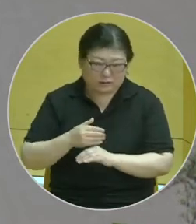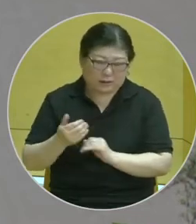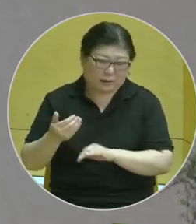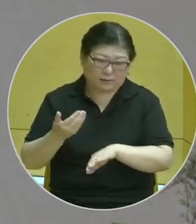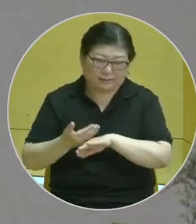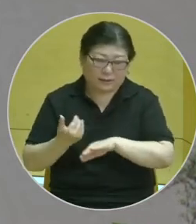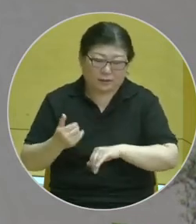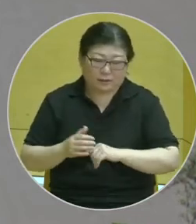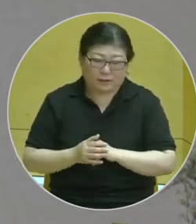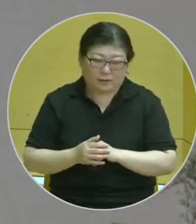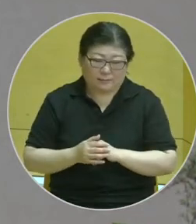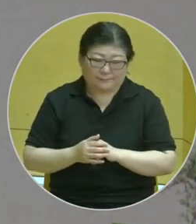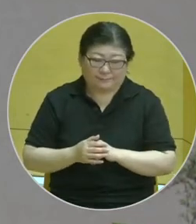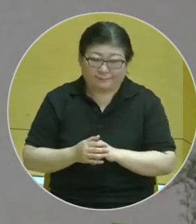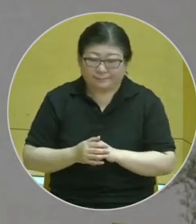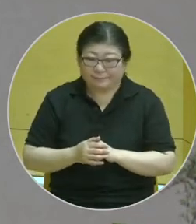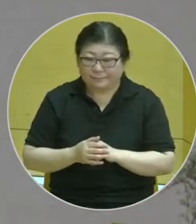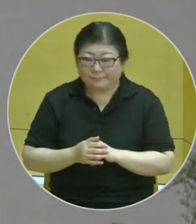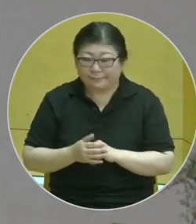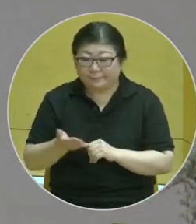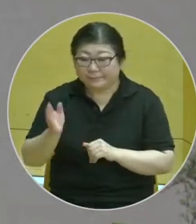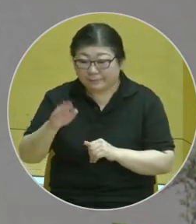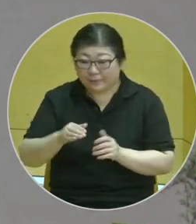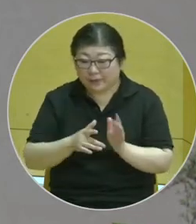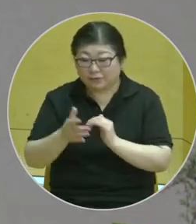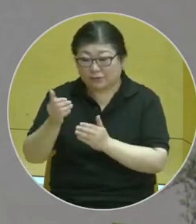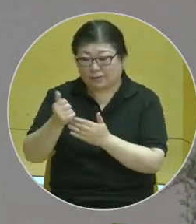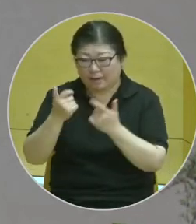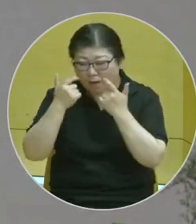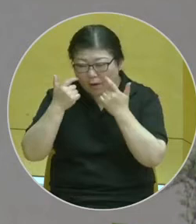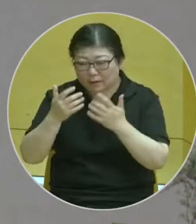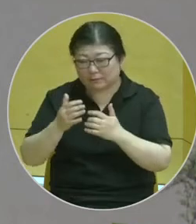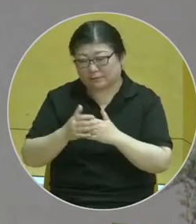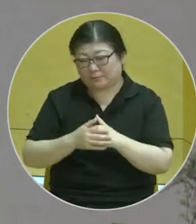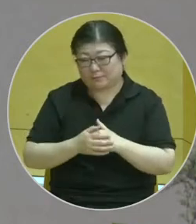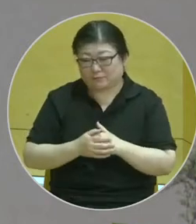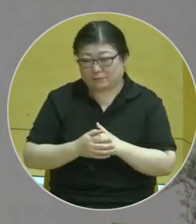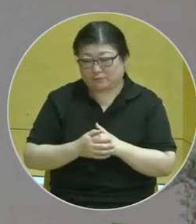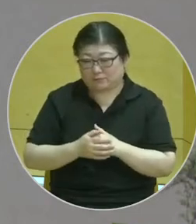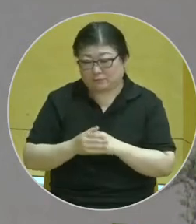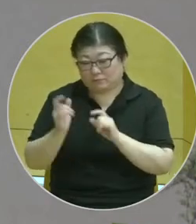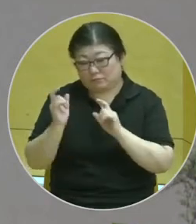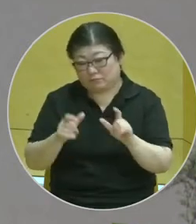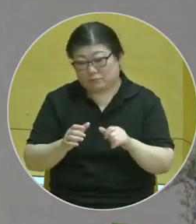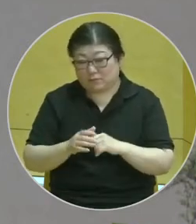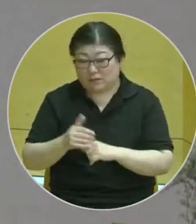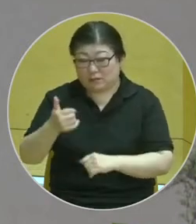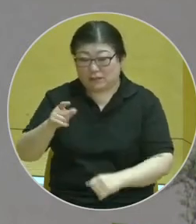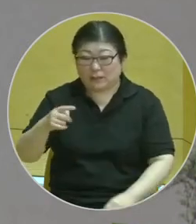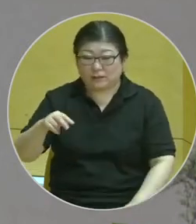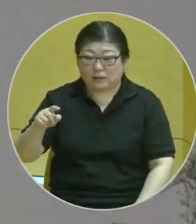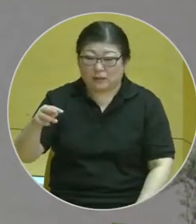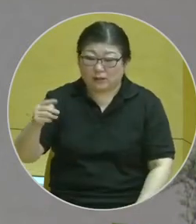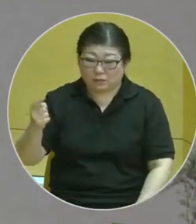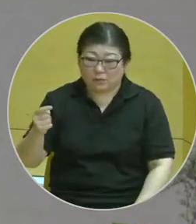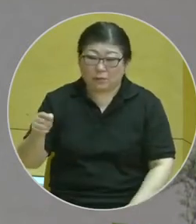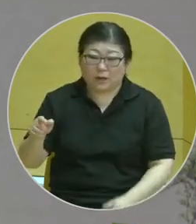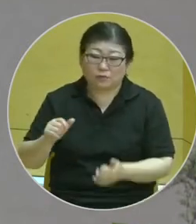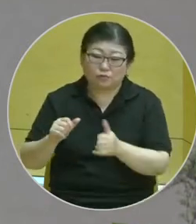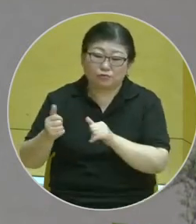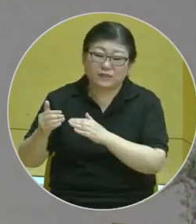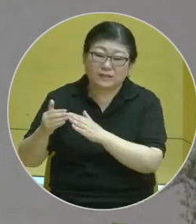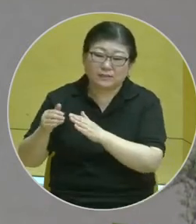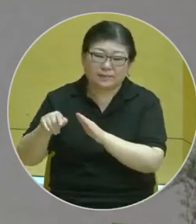않았습니다 그러나 예수님의 의지는 확고했다 씁니다 그 나사로를 어 위해서 나사로가 죽은 그 집에